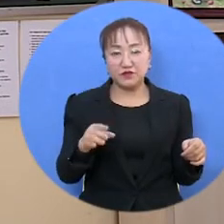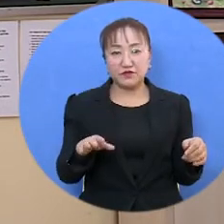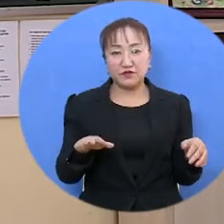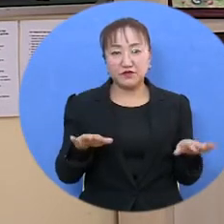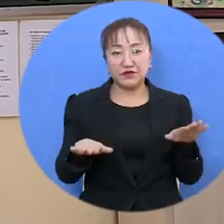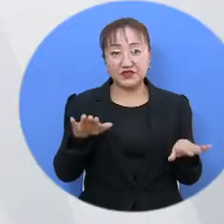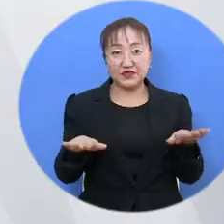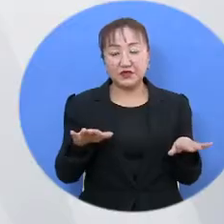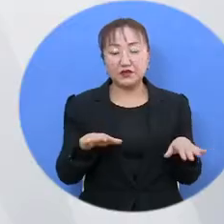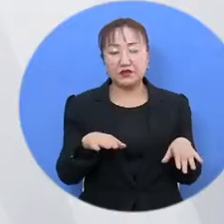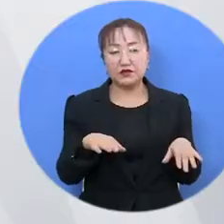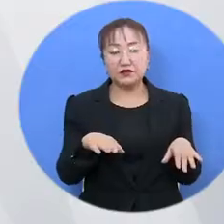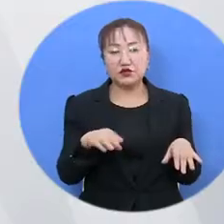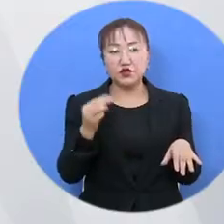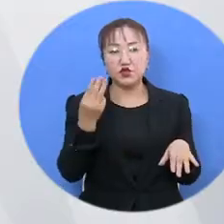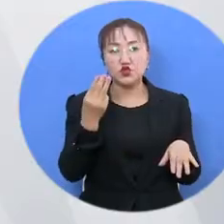мөн шуум